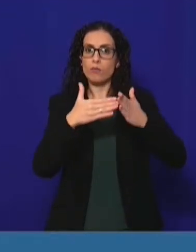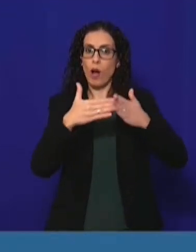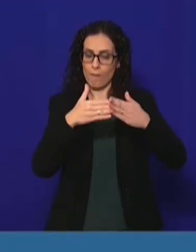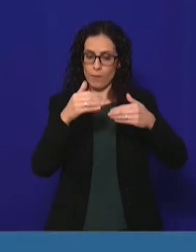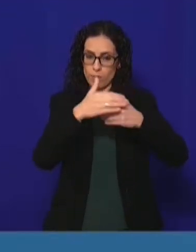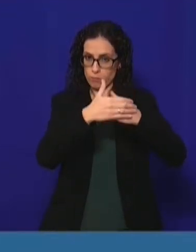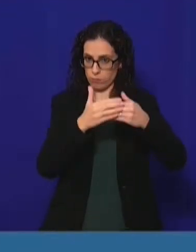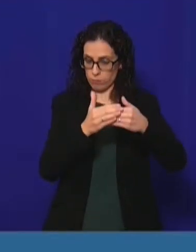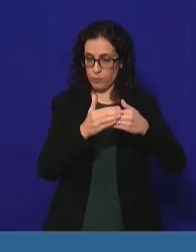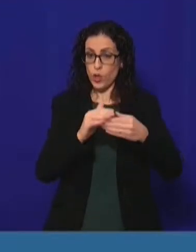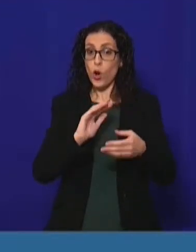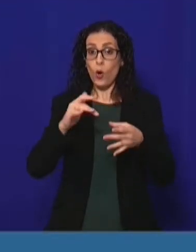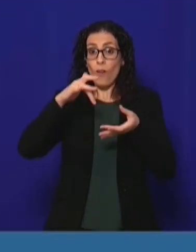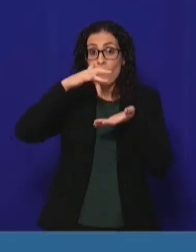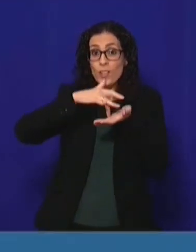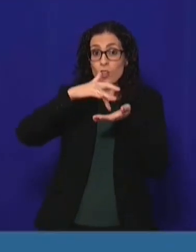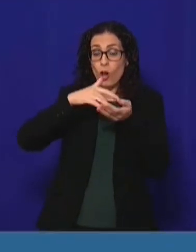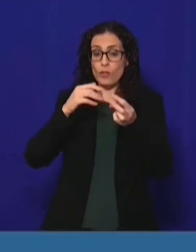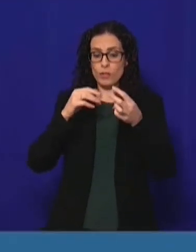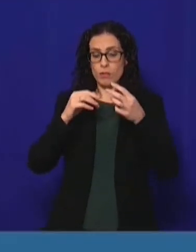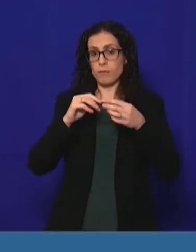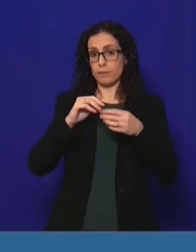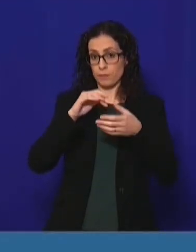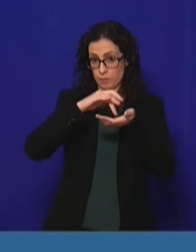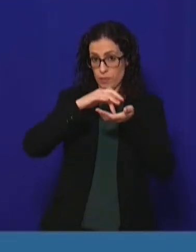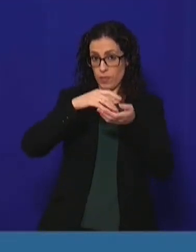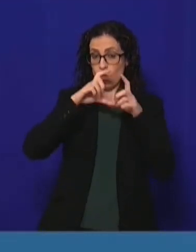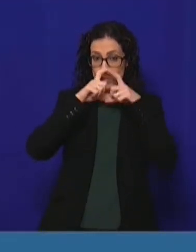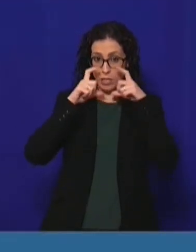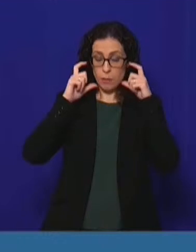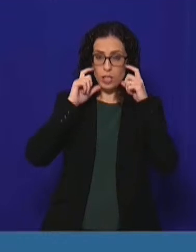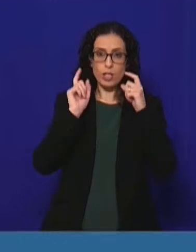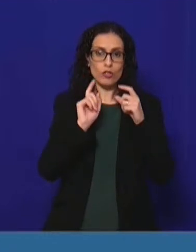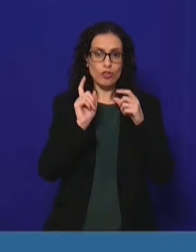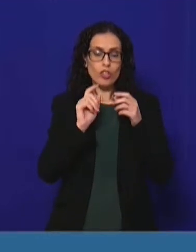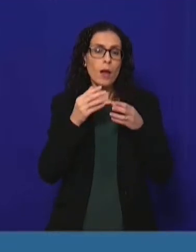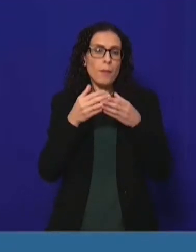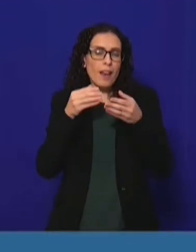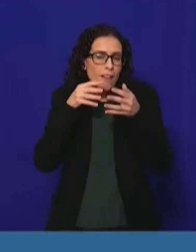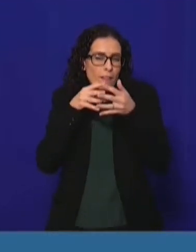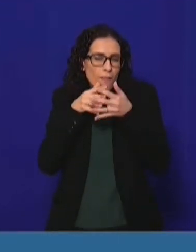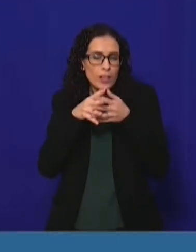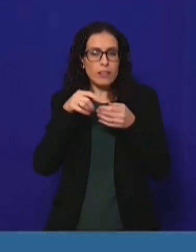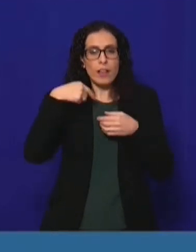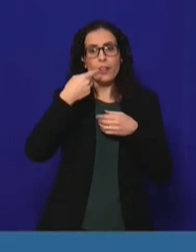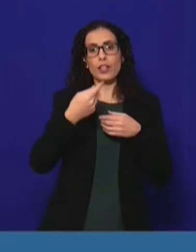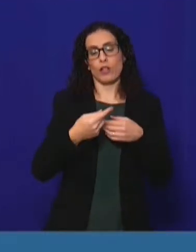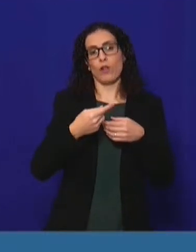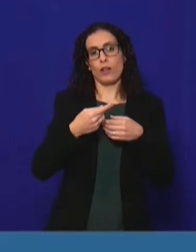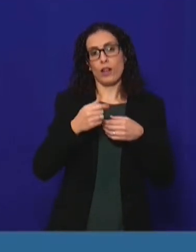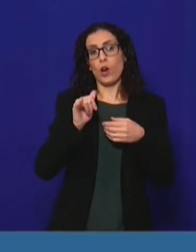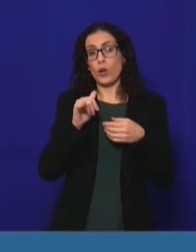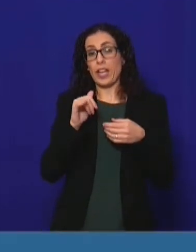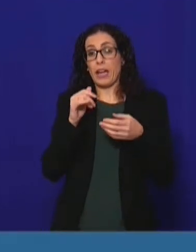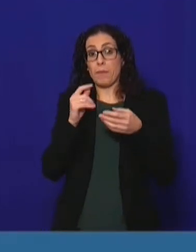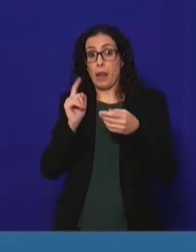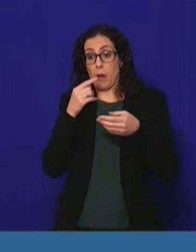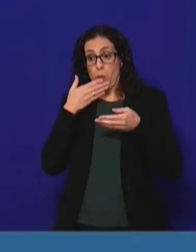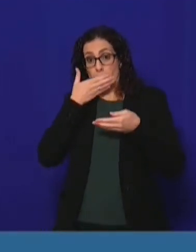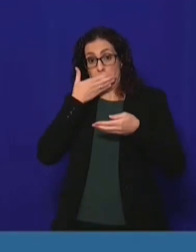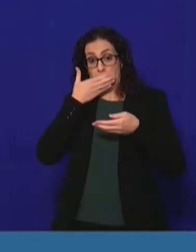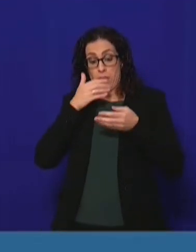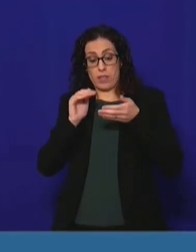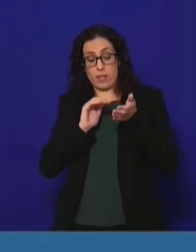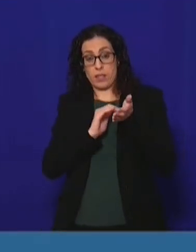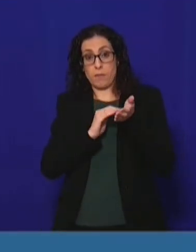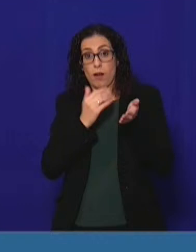jkun qiegħed jagħmel il-filtering ta' dawn id-droplets. U anke li jekk ħarġu xi droplets iżommhom ġa fihom. U